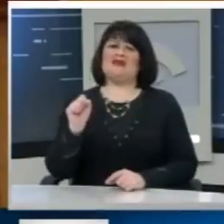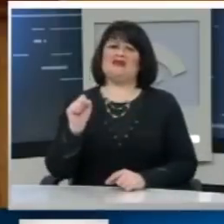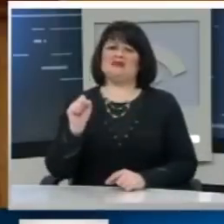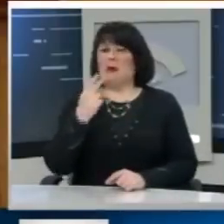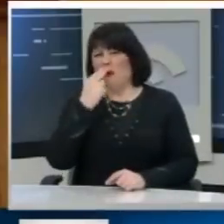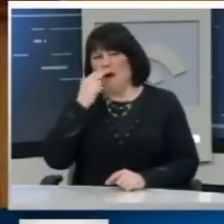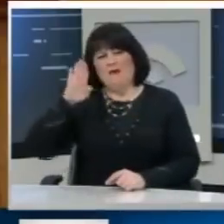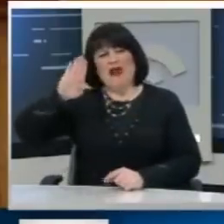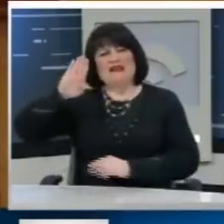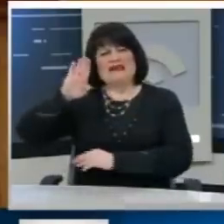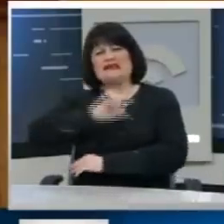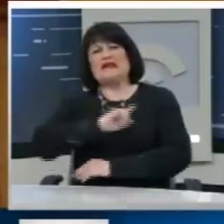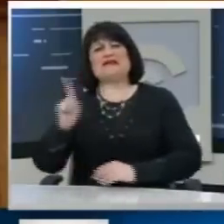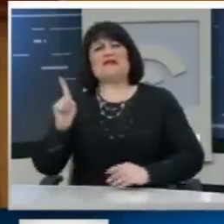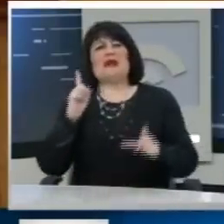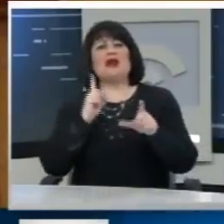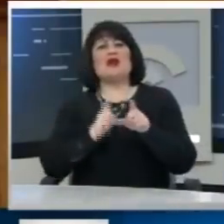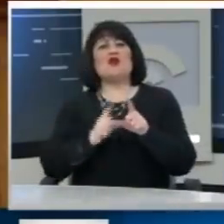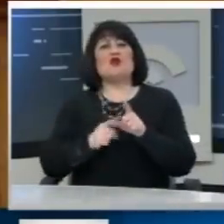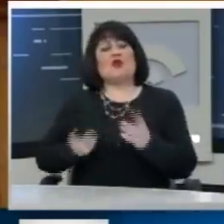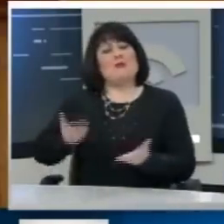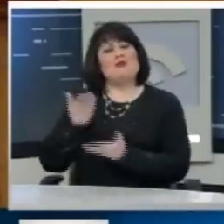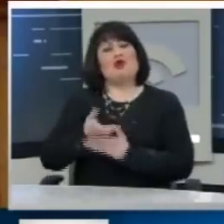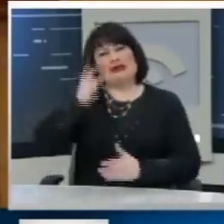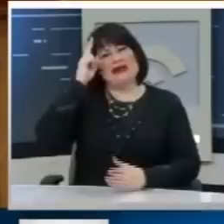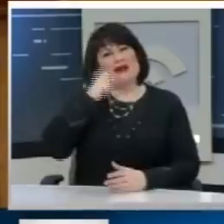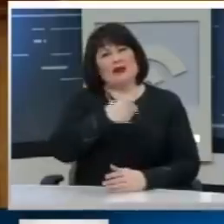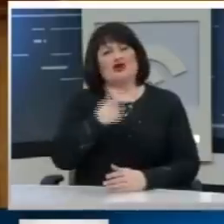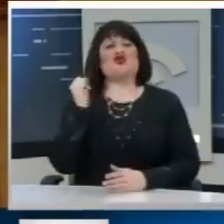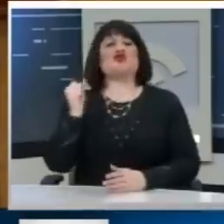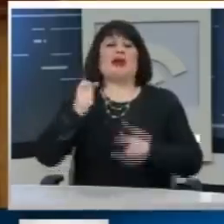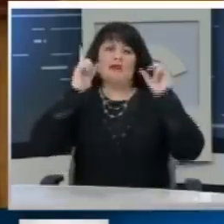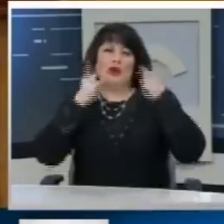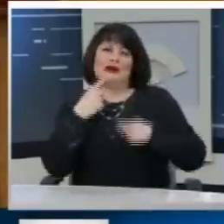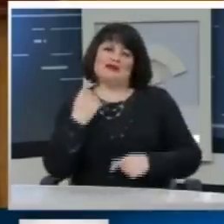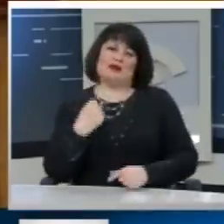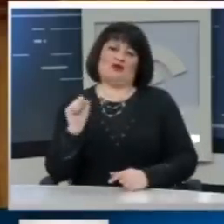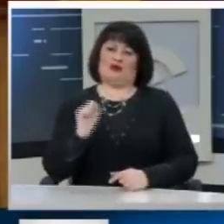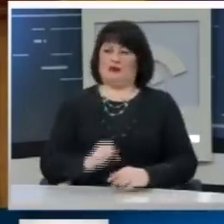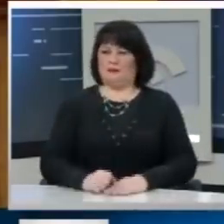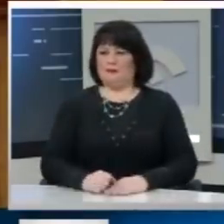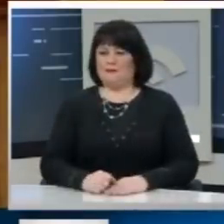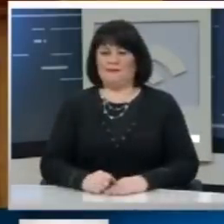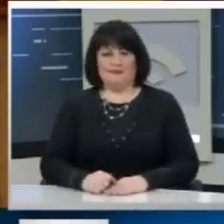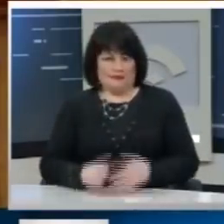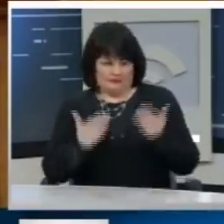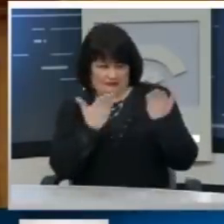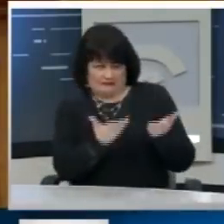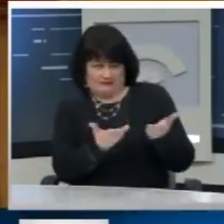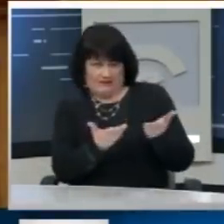μέτωπο που πρότεινε το Κομμουνιστικό Κόμμα Γερμανίας? Οι σοσιαλδημοκράτες. Η σημερινή σας